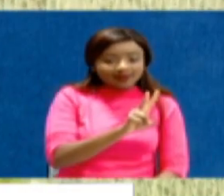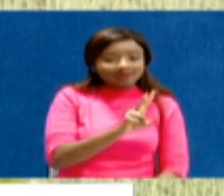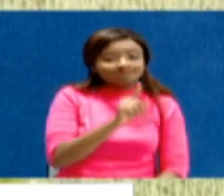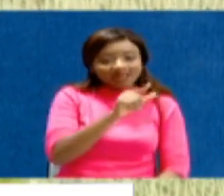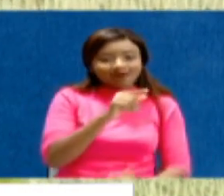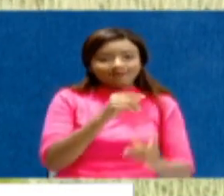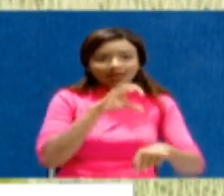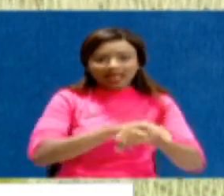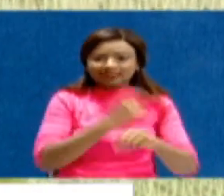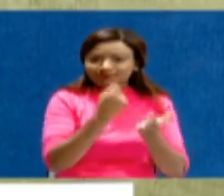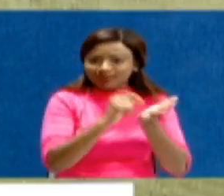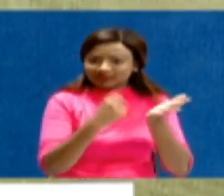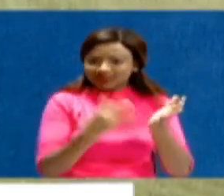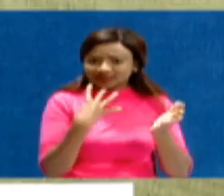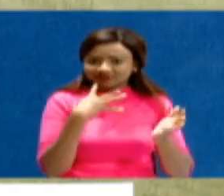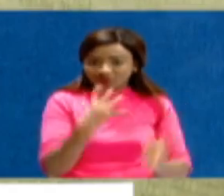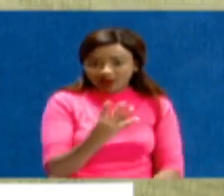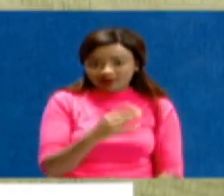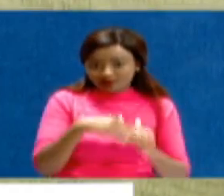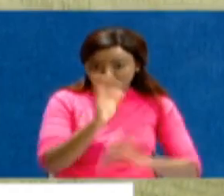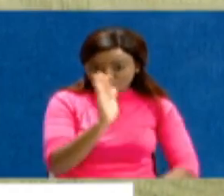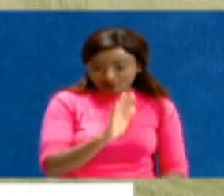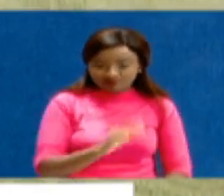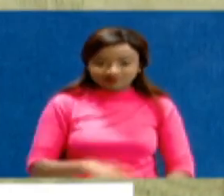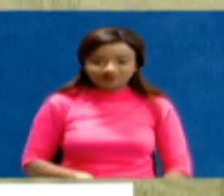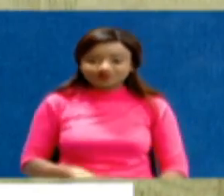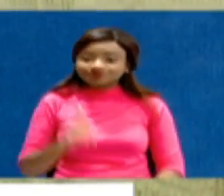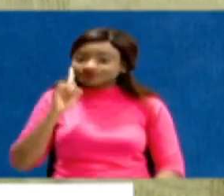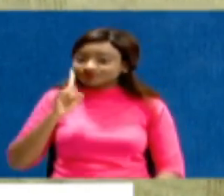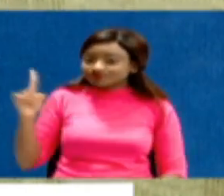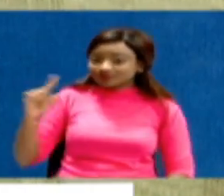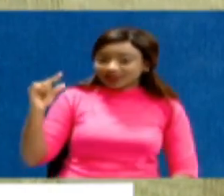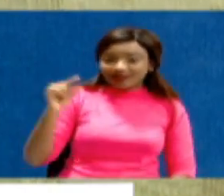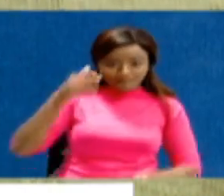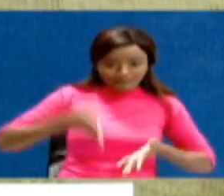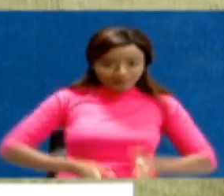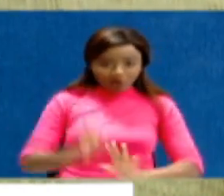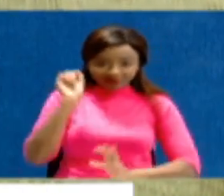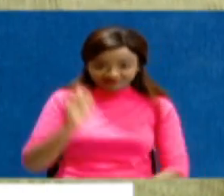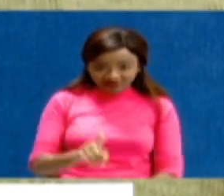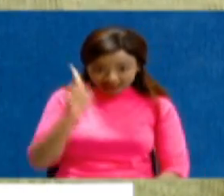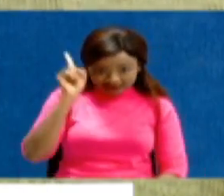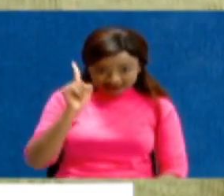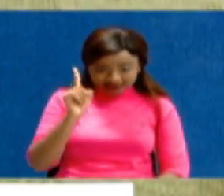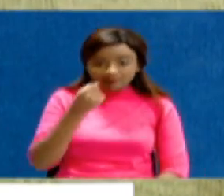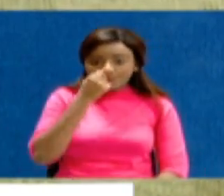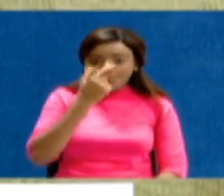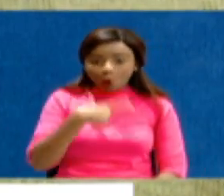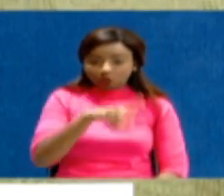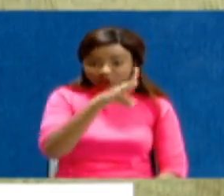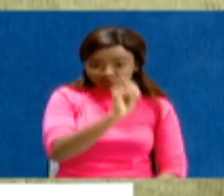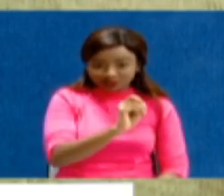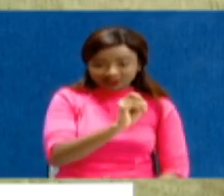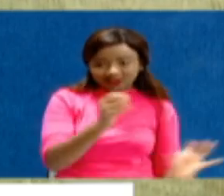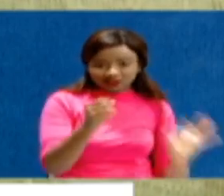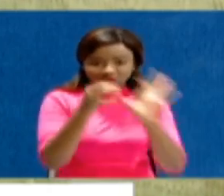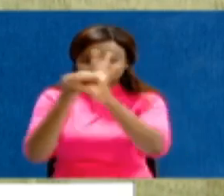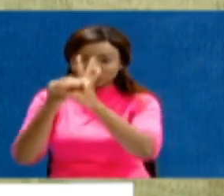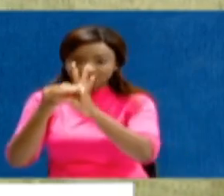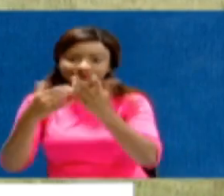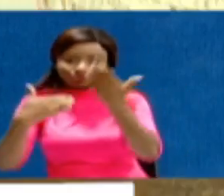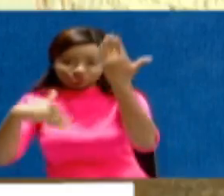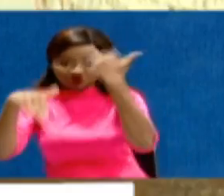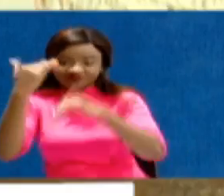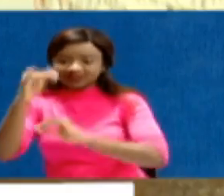wako wamefunza shuleni. Gladys Riziki ambaye ni kifungua mimba na miaka 20 na alihitimu kujiunga na chuo kikuu cha JKUAT akiwa